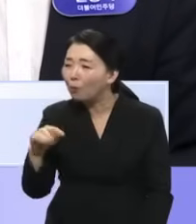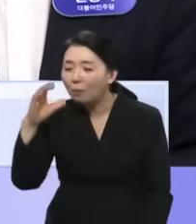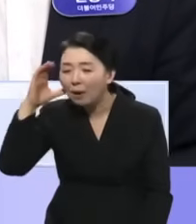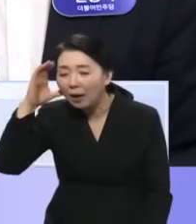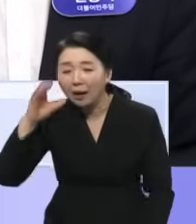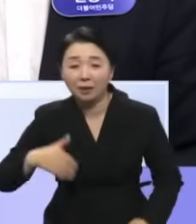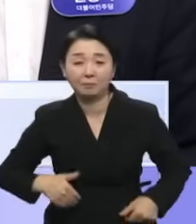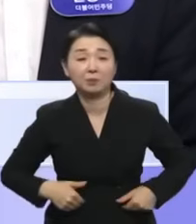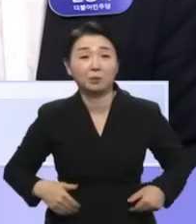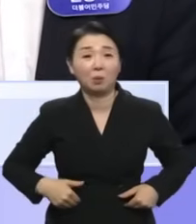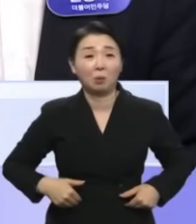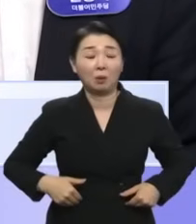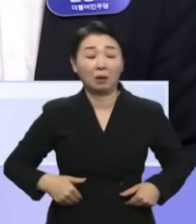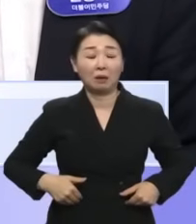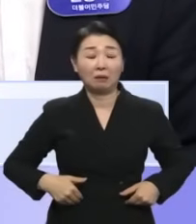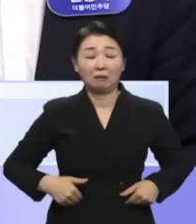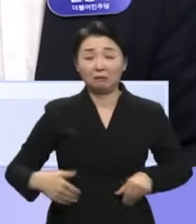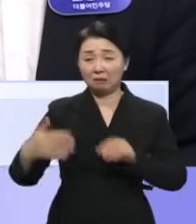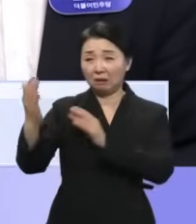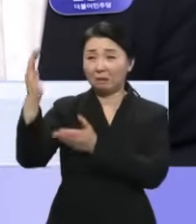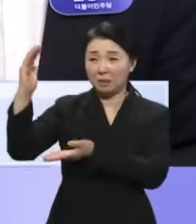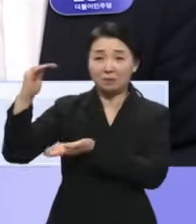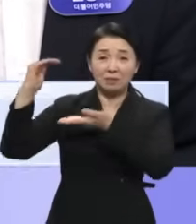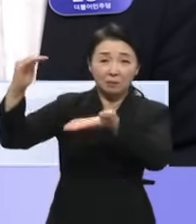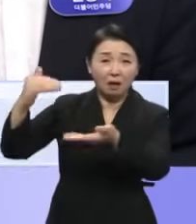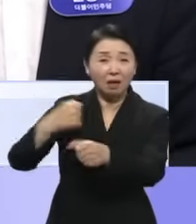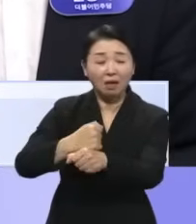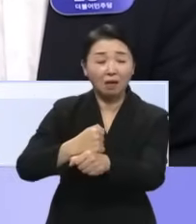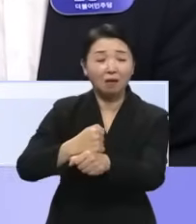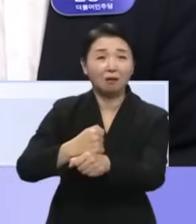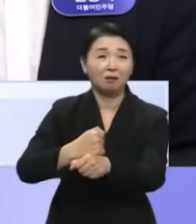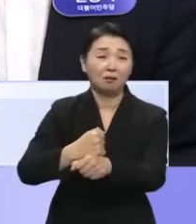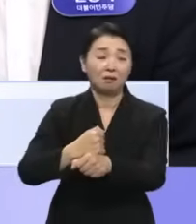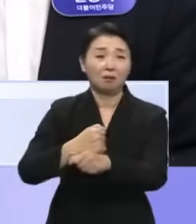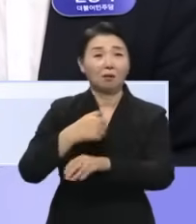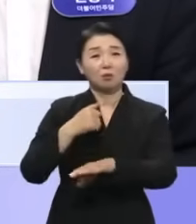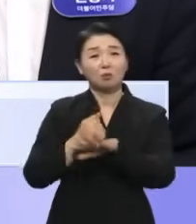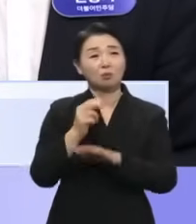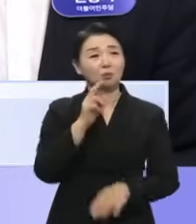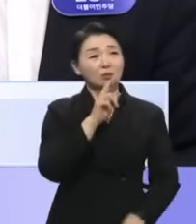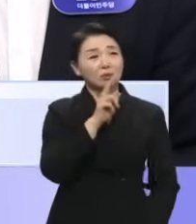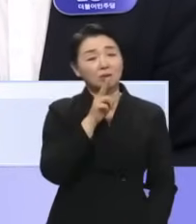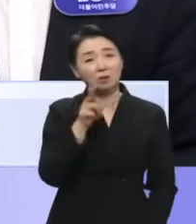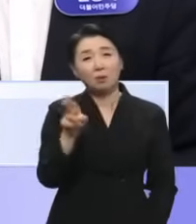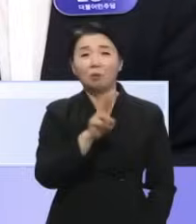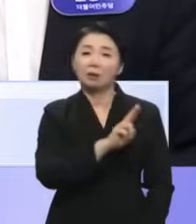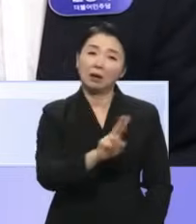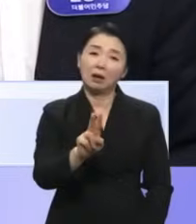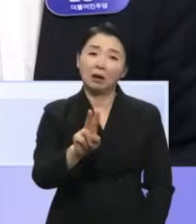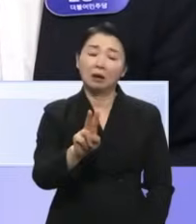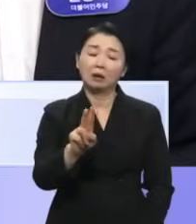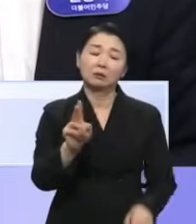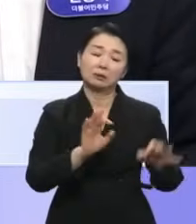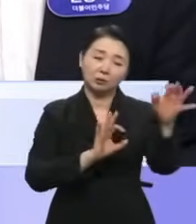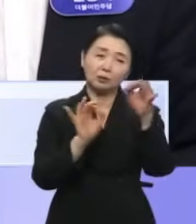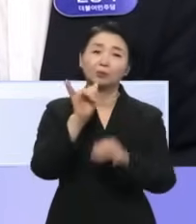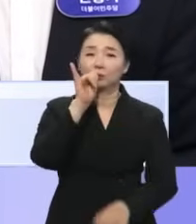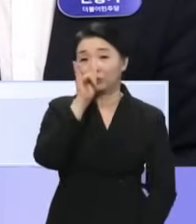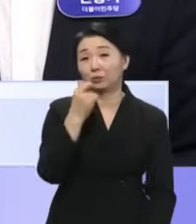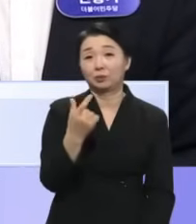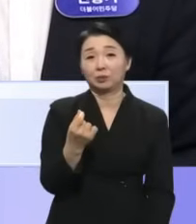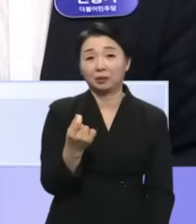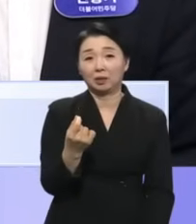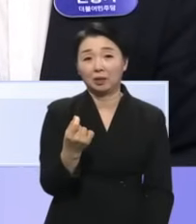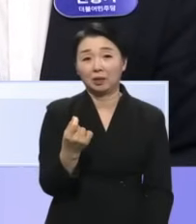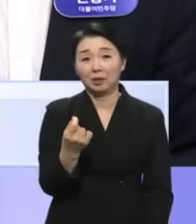메시지서버 보니 지금 정치권에서는 여야할 것 없이 많은 논란들을 낳게 되는 거고 더 큰 실수를 하게 되는 거 같습니다 그래서